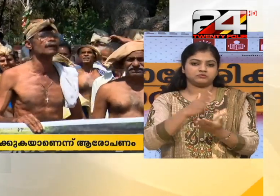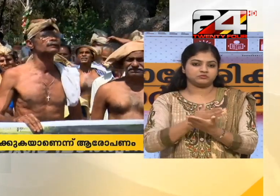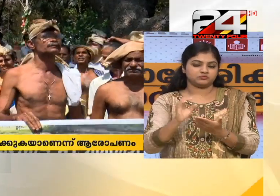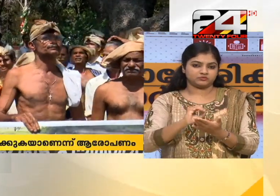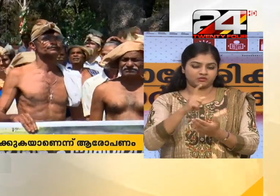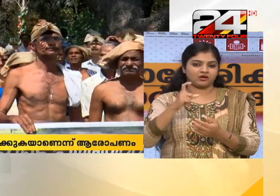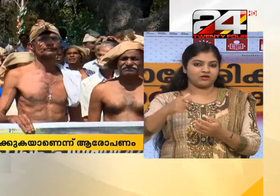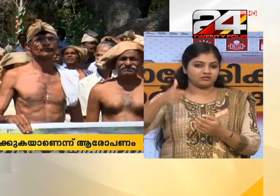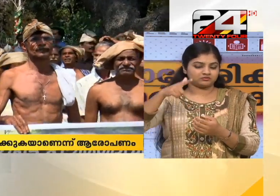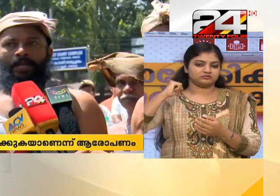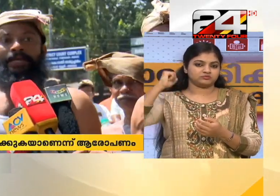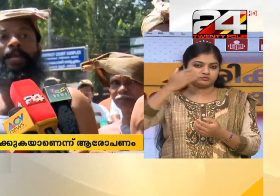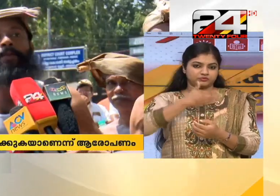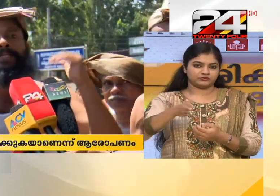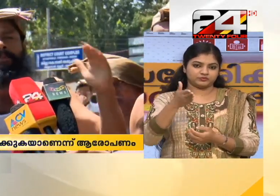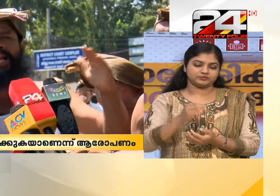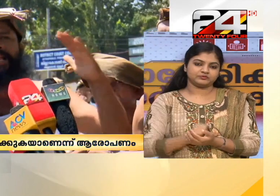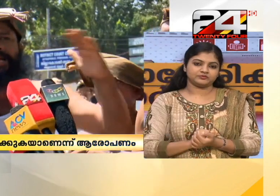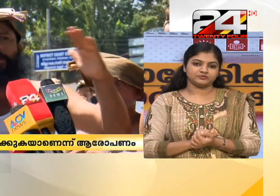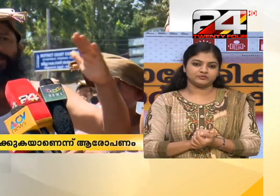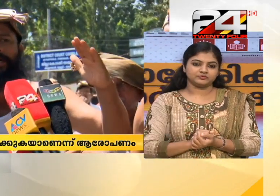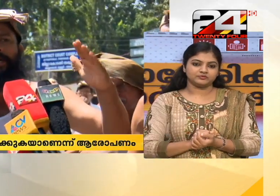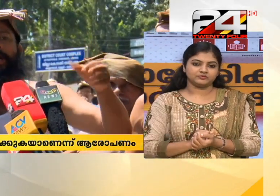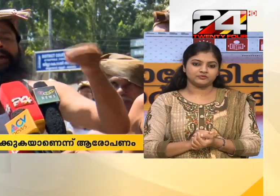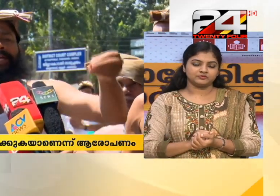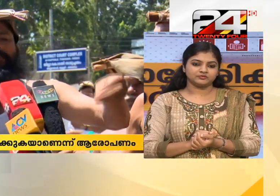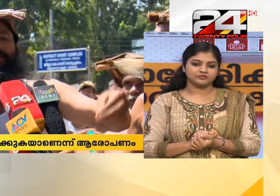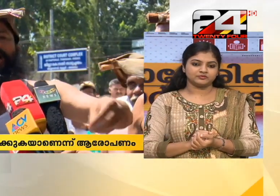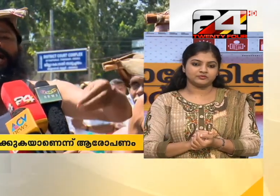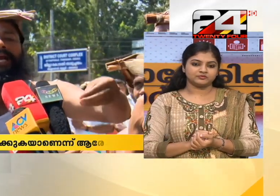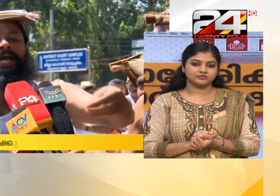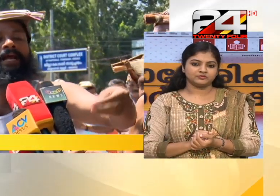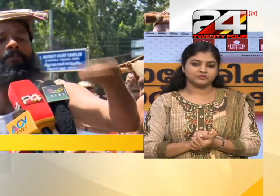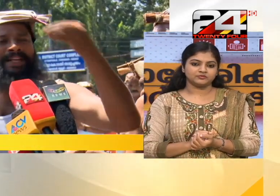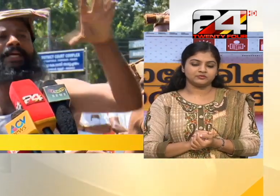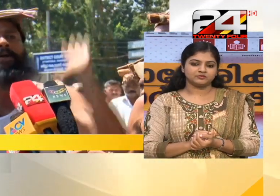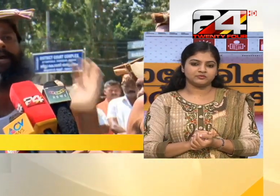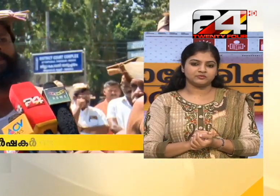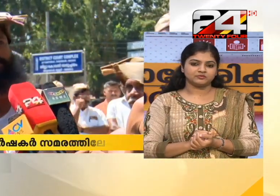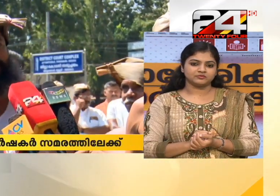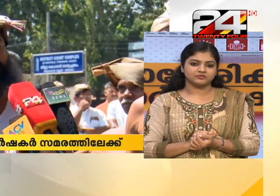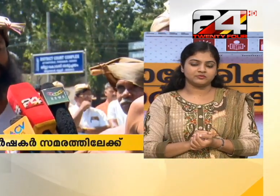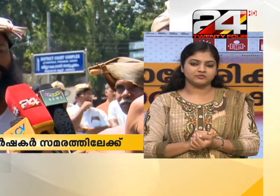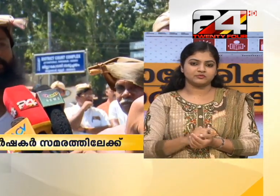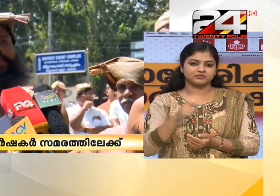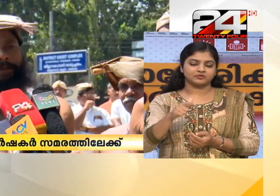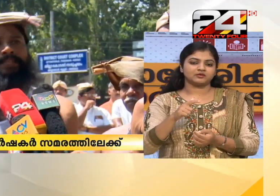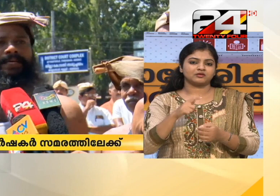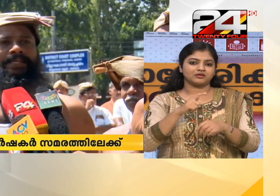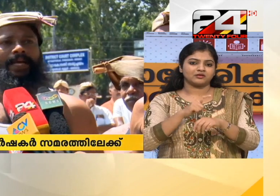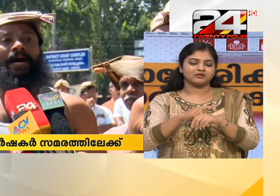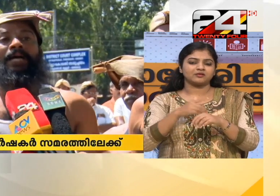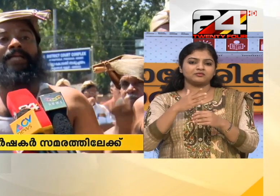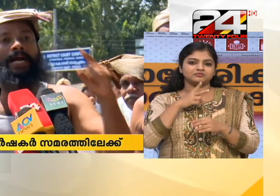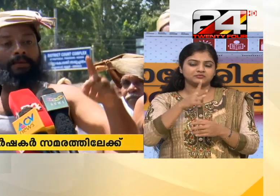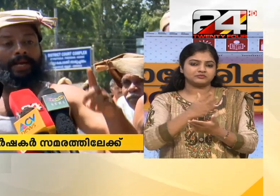കർഷകർ പ്രതിഷേധവുമായി എത്തിയത്. ഈ പട്ടയമേളയെല്ലാം ഞങ്ങളോട് പറഞ്ഞത് പട്ടയം വെറുതെ ആളുകളുടെ പറ്റിക്കാൻ വേണ്ടിയുള്ള നടപാടാണ്. ഇതുവരെ നടപടി